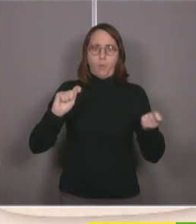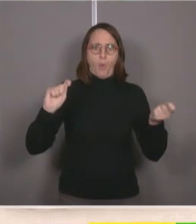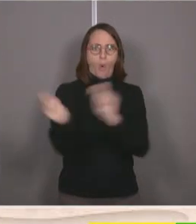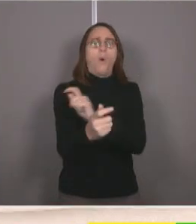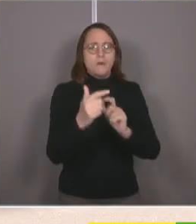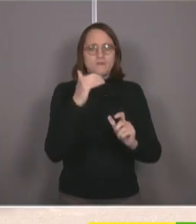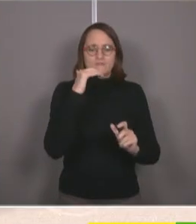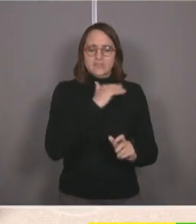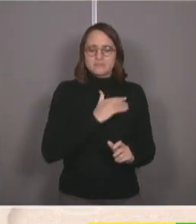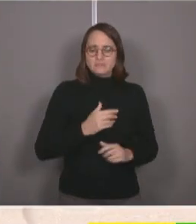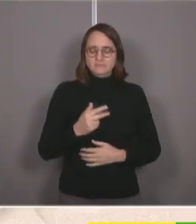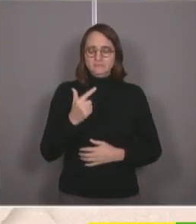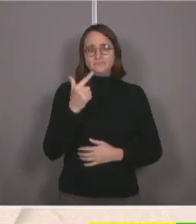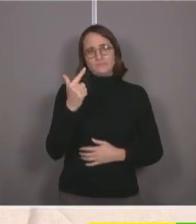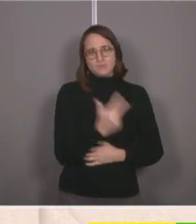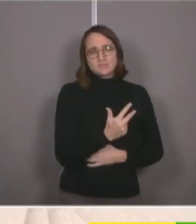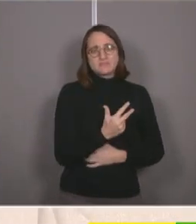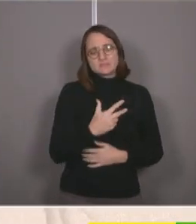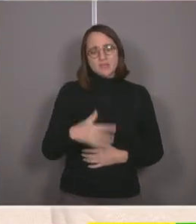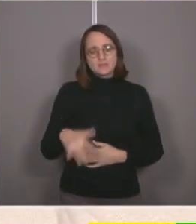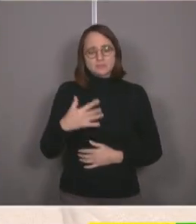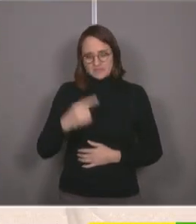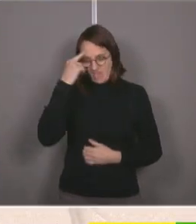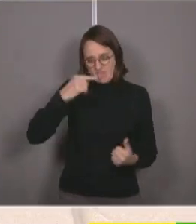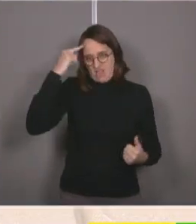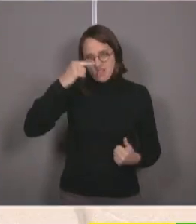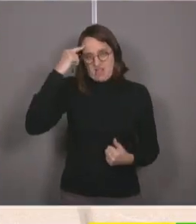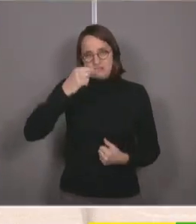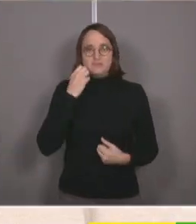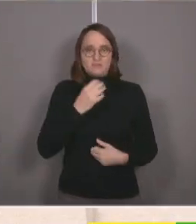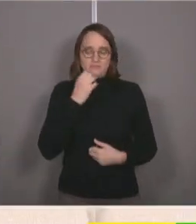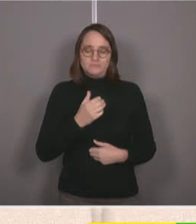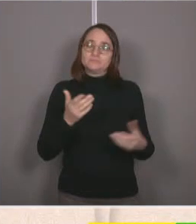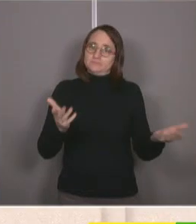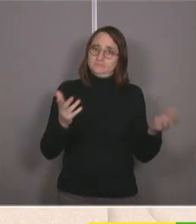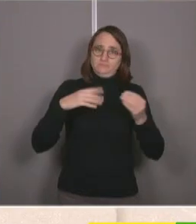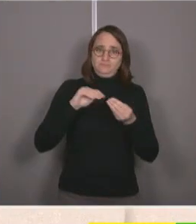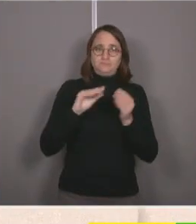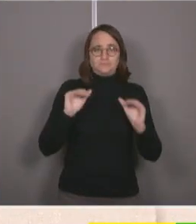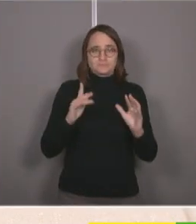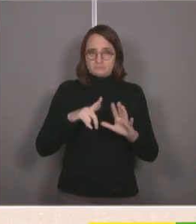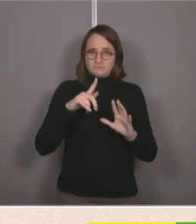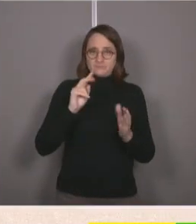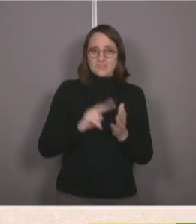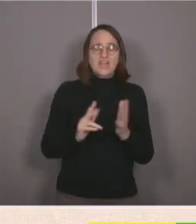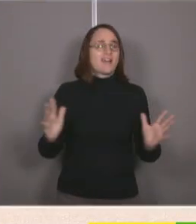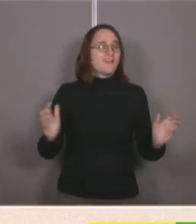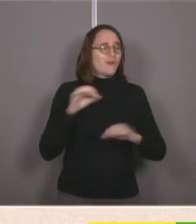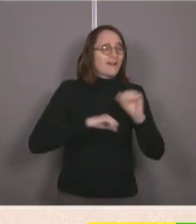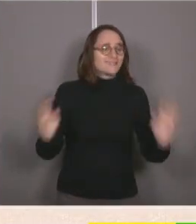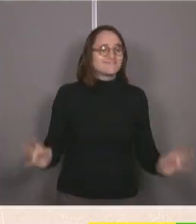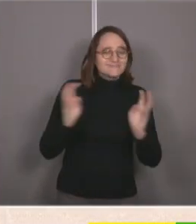Deux tiers, plus des deux tiers, c'est un phénomène auquel on pense très souvent. Et puis, il faut le dire, c'est formidable ces manifestations, ces rencontres, mais